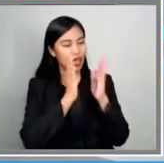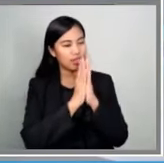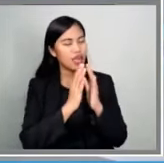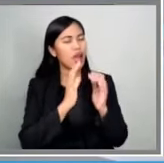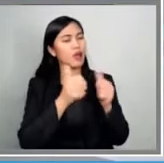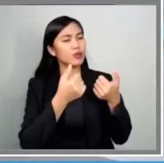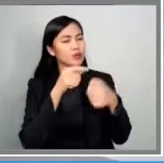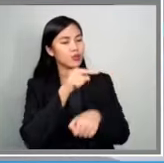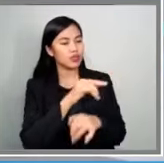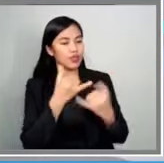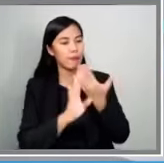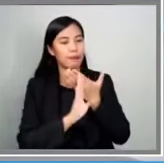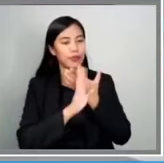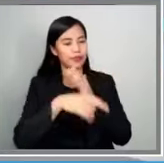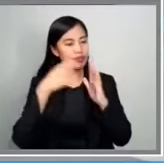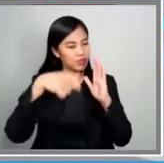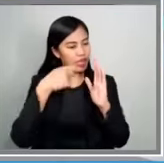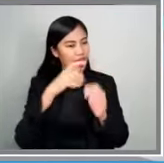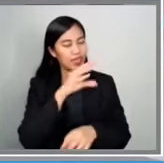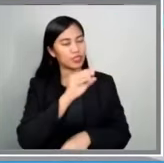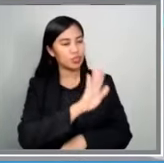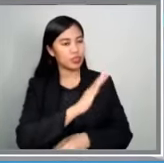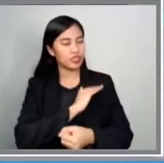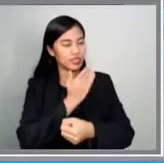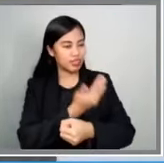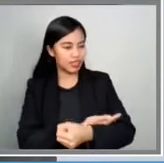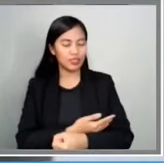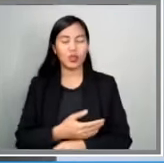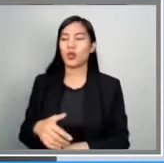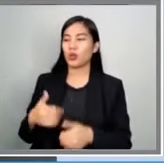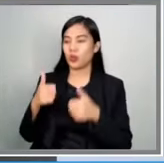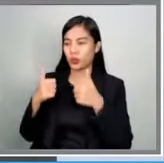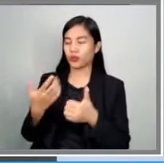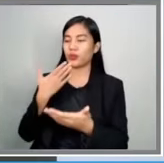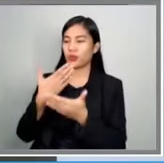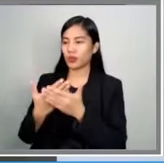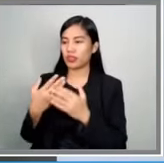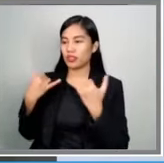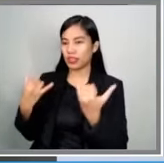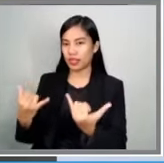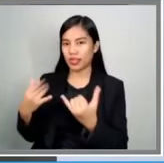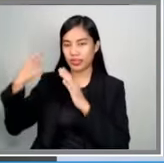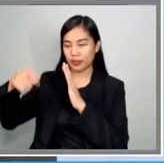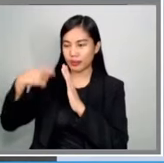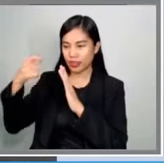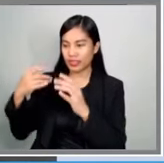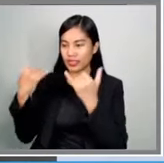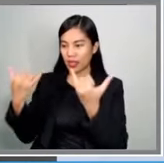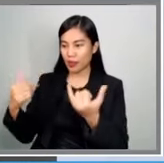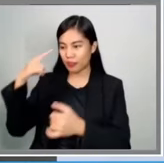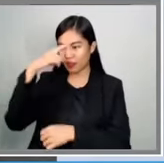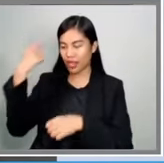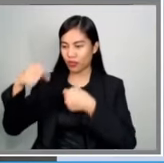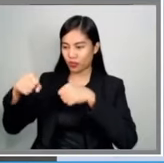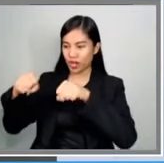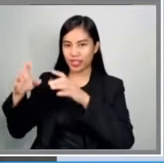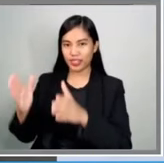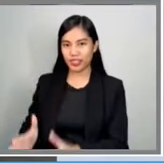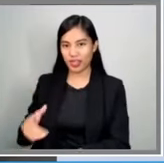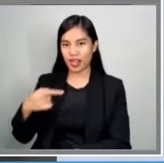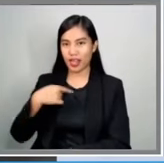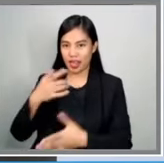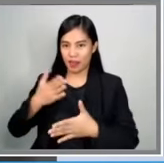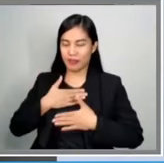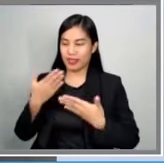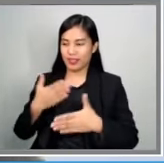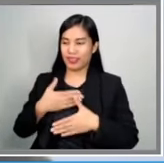the kids? Oh, very good, very good. Yes, actually ngayon nasa taping ako ng Black Rider. So, masaya naman.